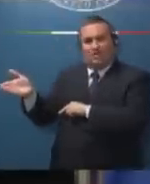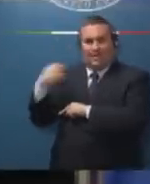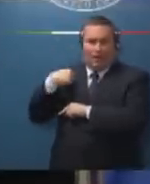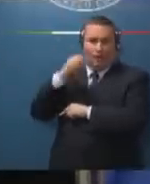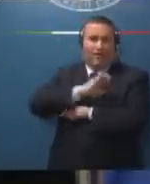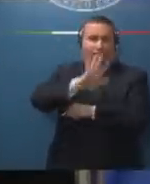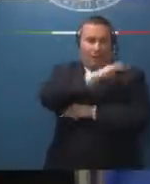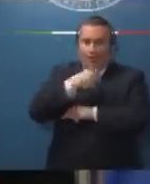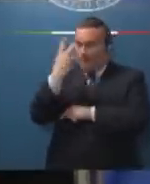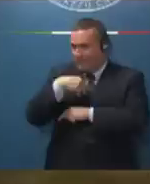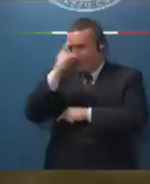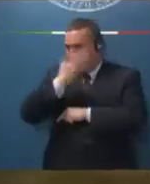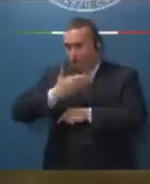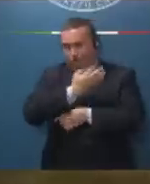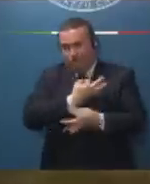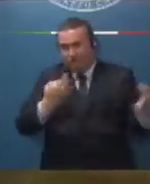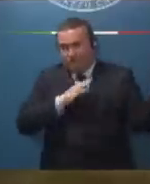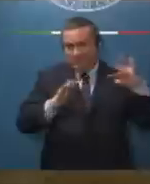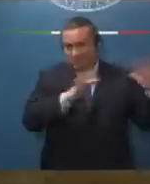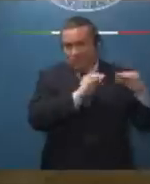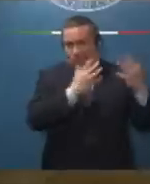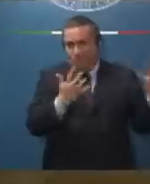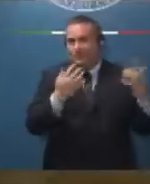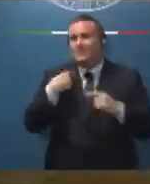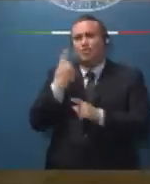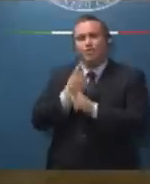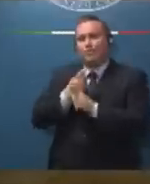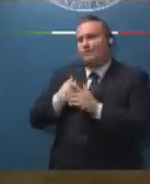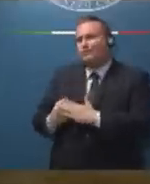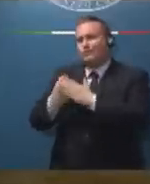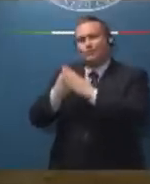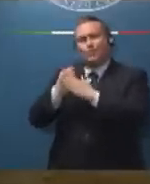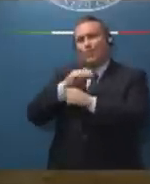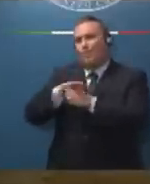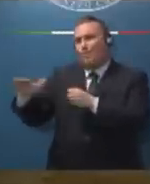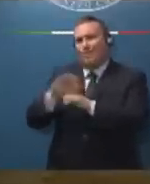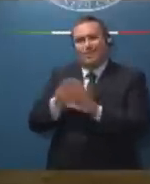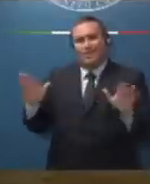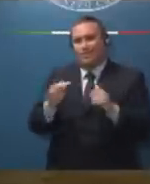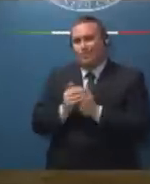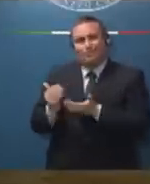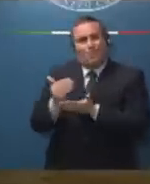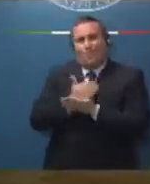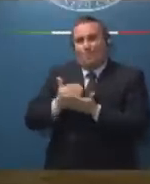siamo pronti a offrire il nostro Massimo supporto ma credo che sia un segnale